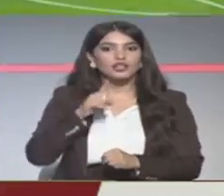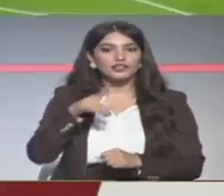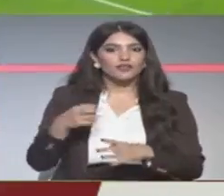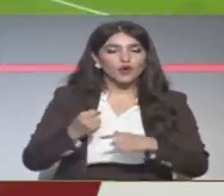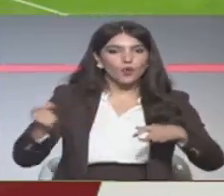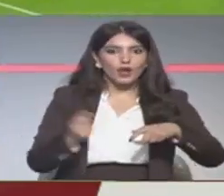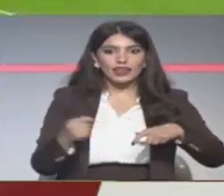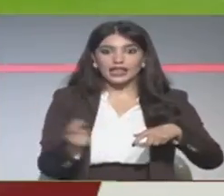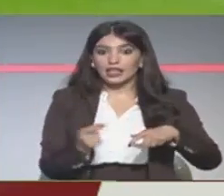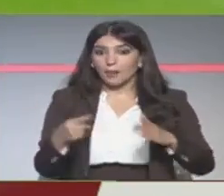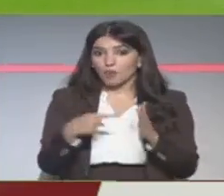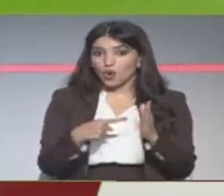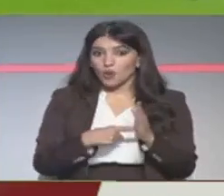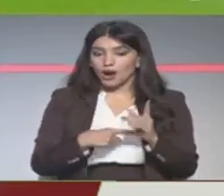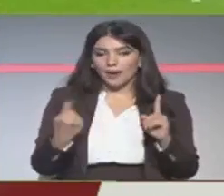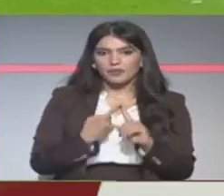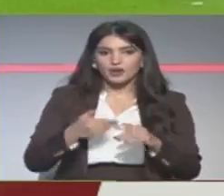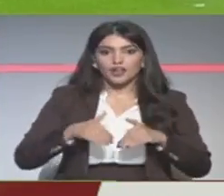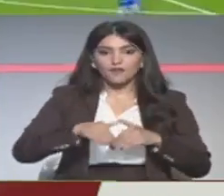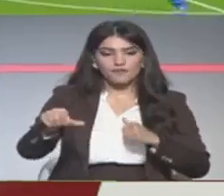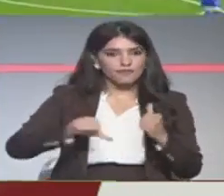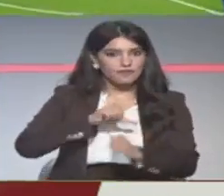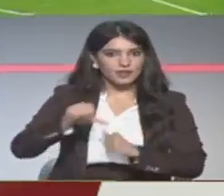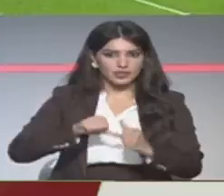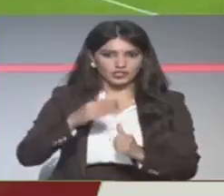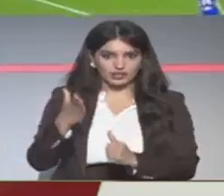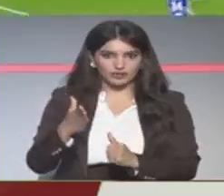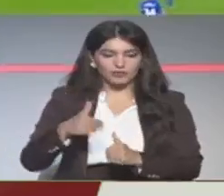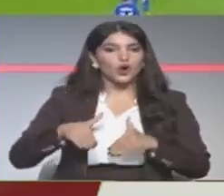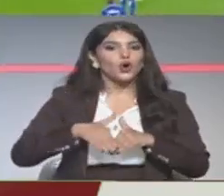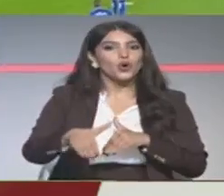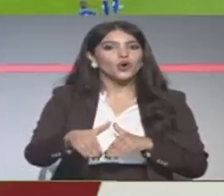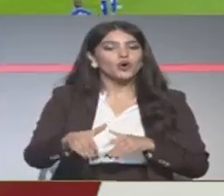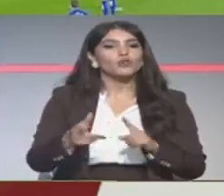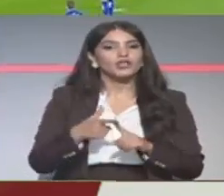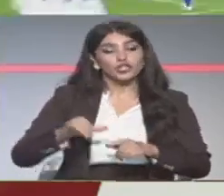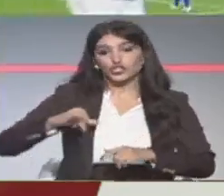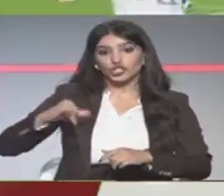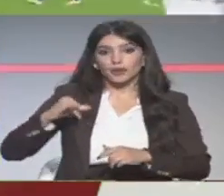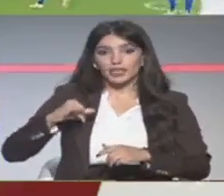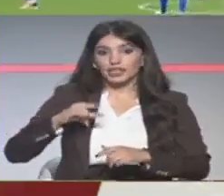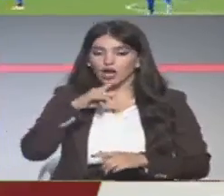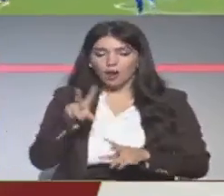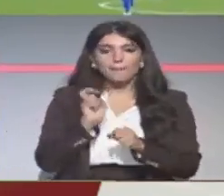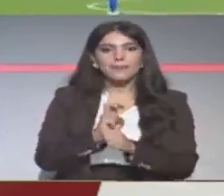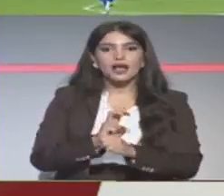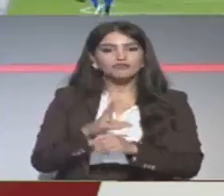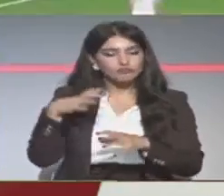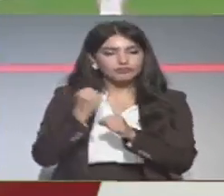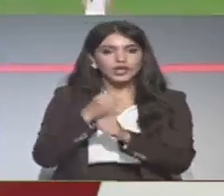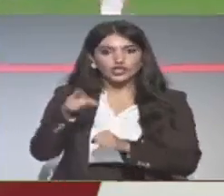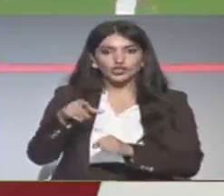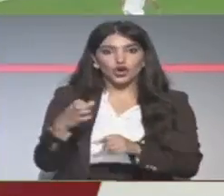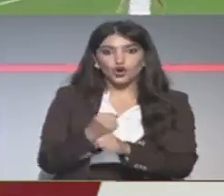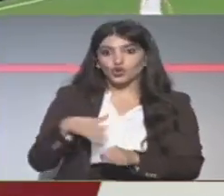اقتناص ثلاث نقاط مهمة في مستهل موسم الكالتشو الجديد الذي ترنو من خلاله شبيبة تورينو للحفاظ على لقب. فوز